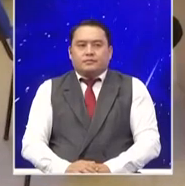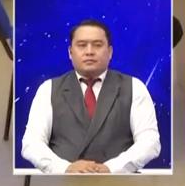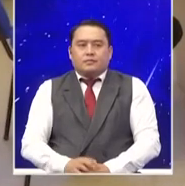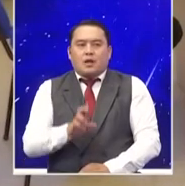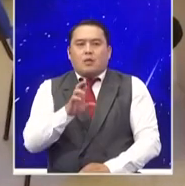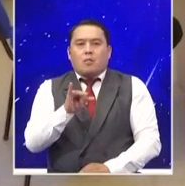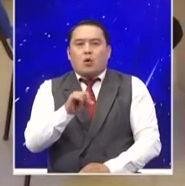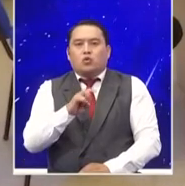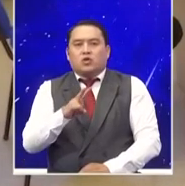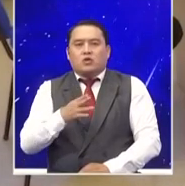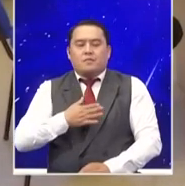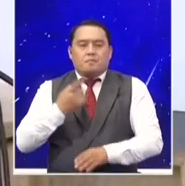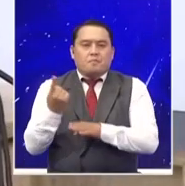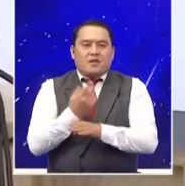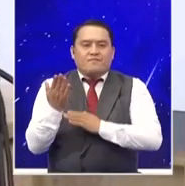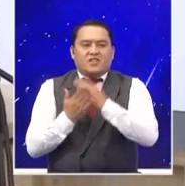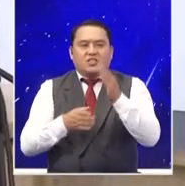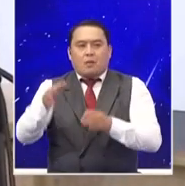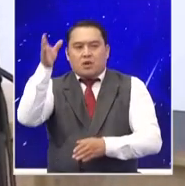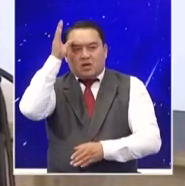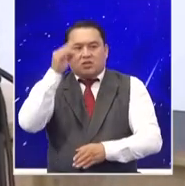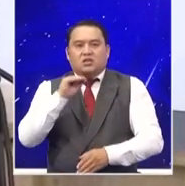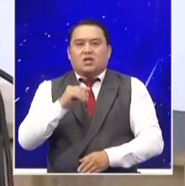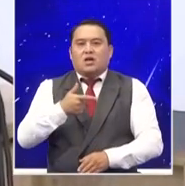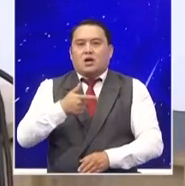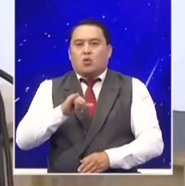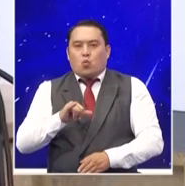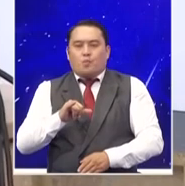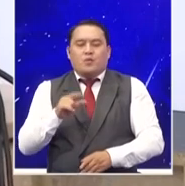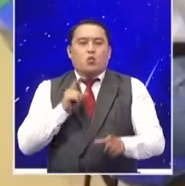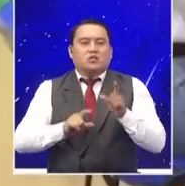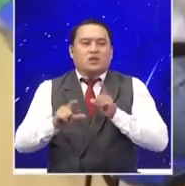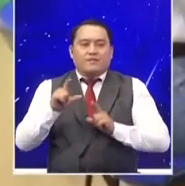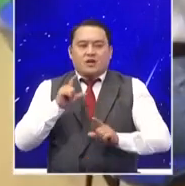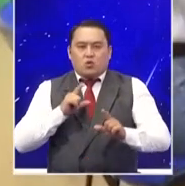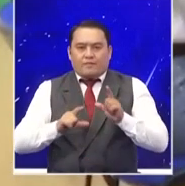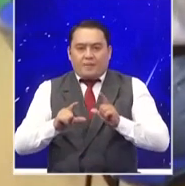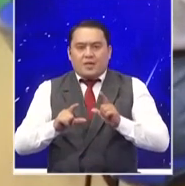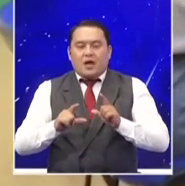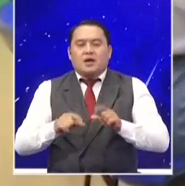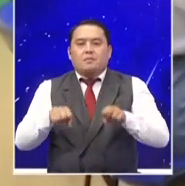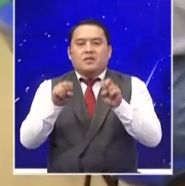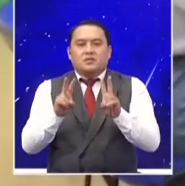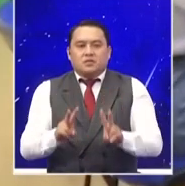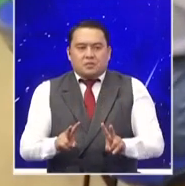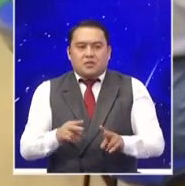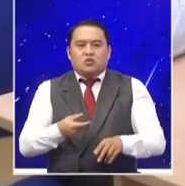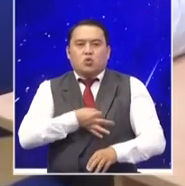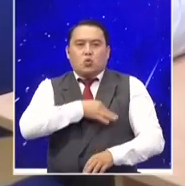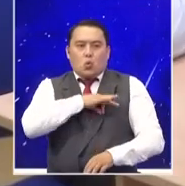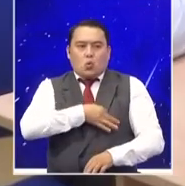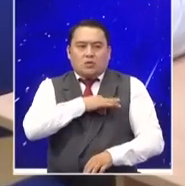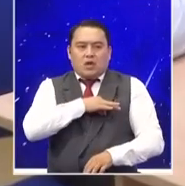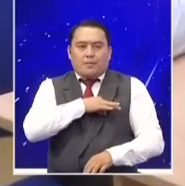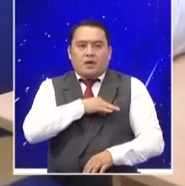Бауржан Миралинов свое первое высшее образование получил на базе ЖТСУского государственного университета имени Жансугурова по специальности юриспруденция. Но